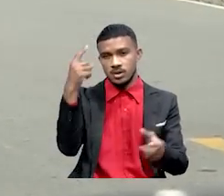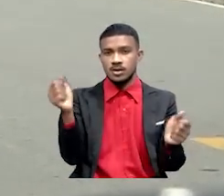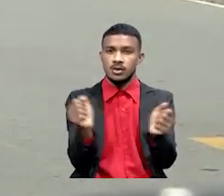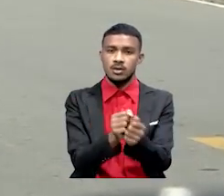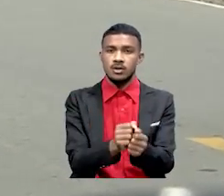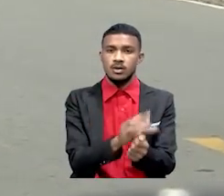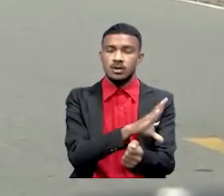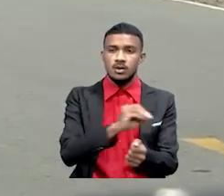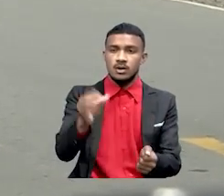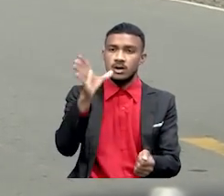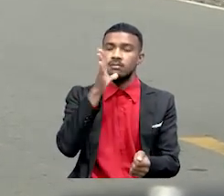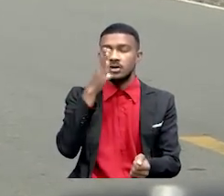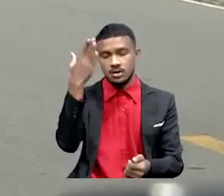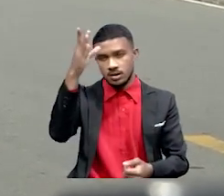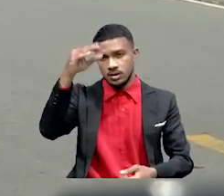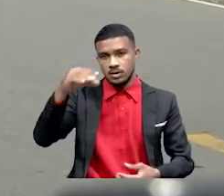que não é ser a soro.